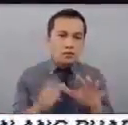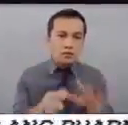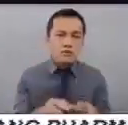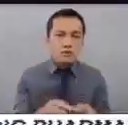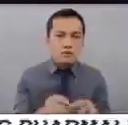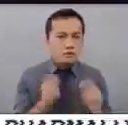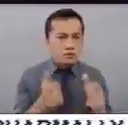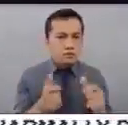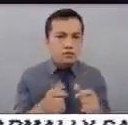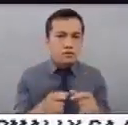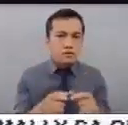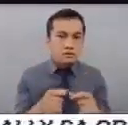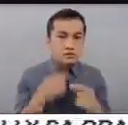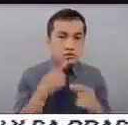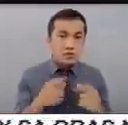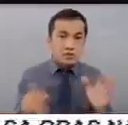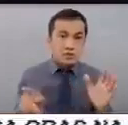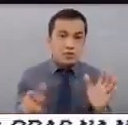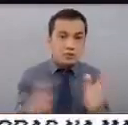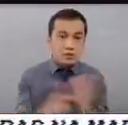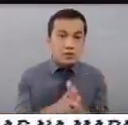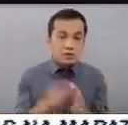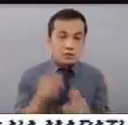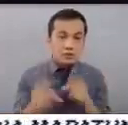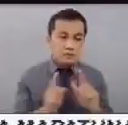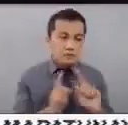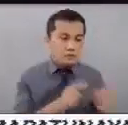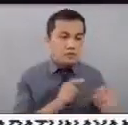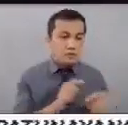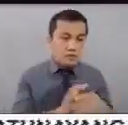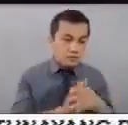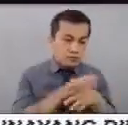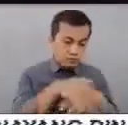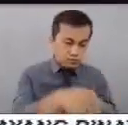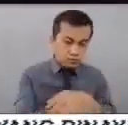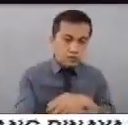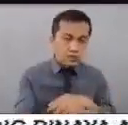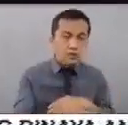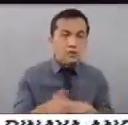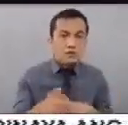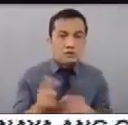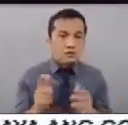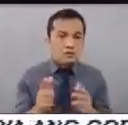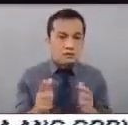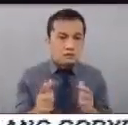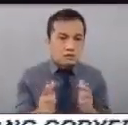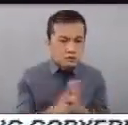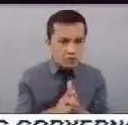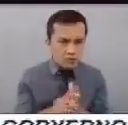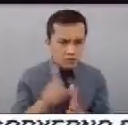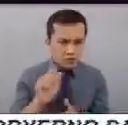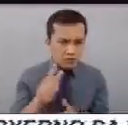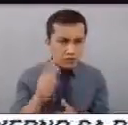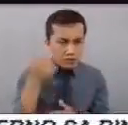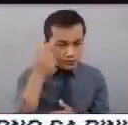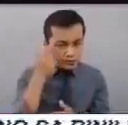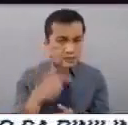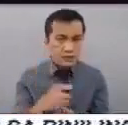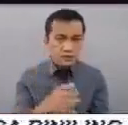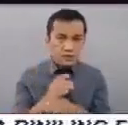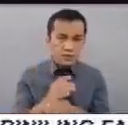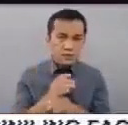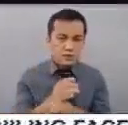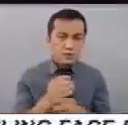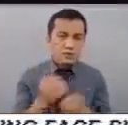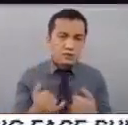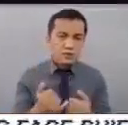ang magpabakuna kontra COVID-19. Kasabay nito ay ipagpapatuloy din ang pagsasagawa ng bakuna